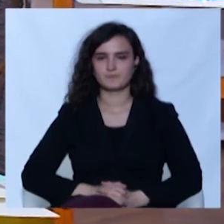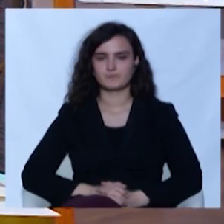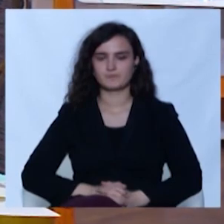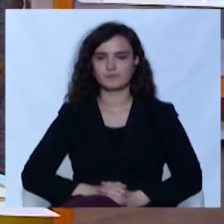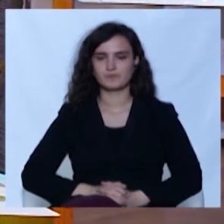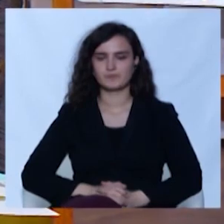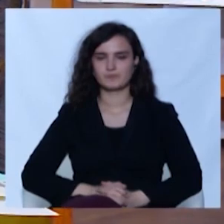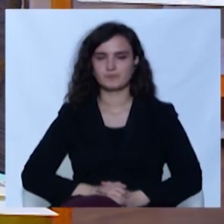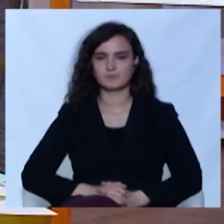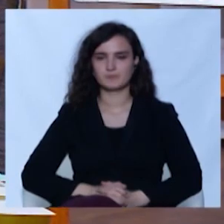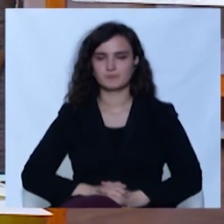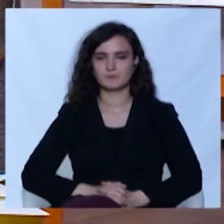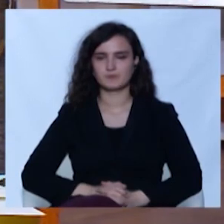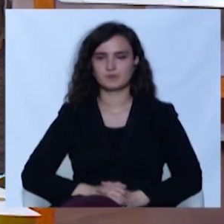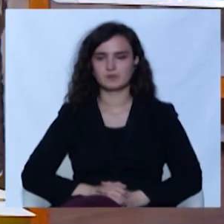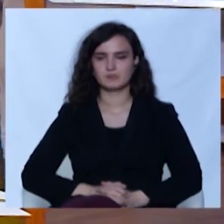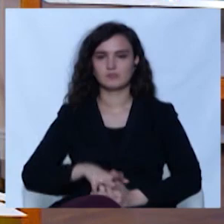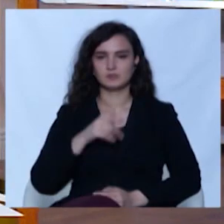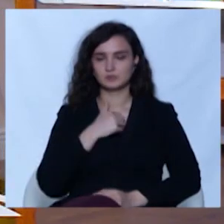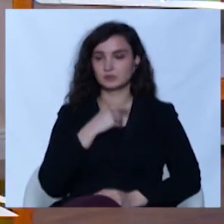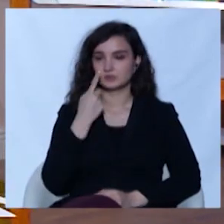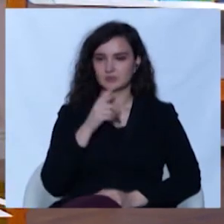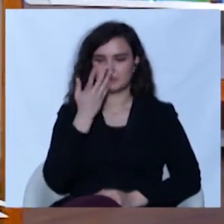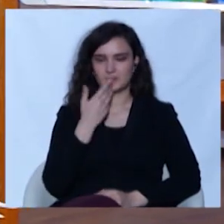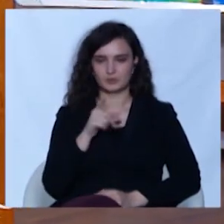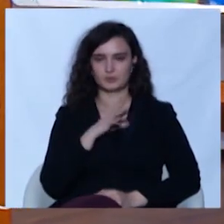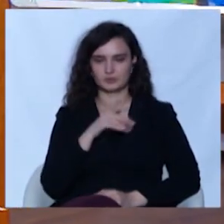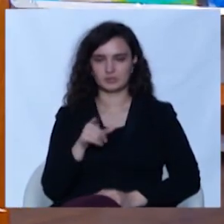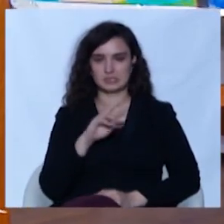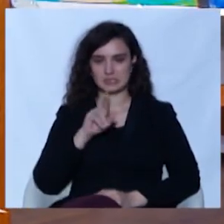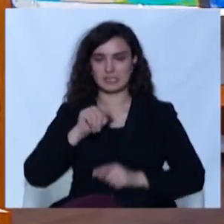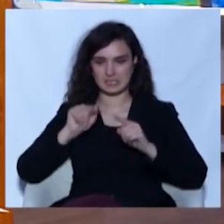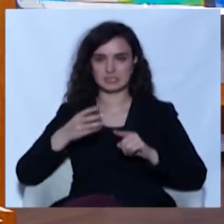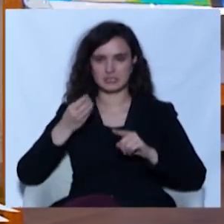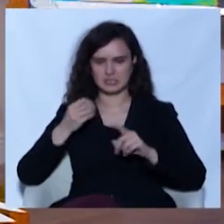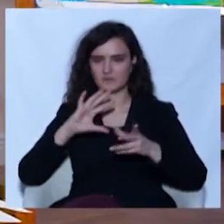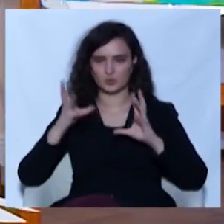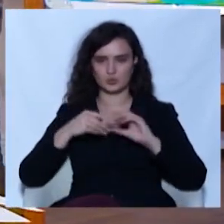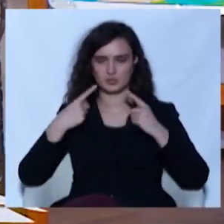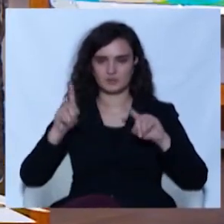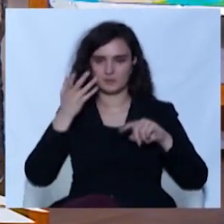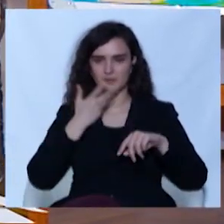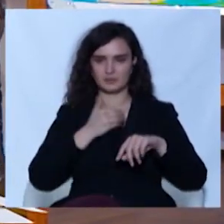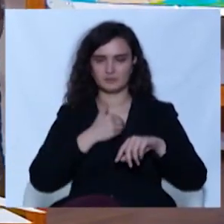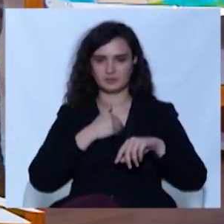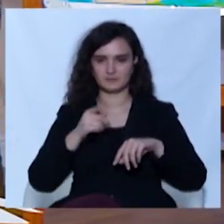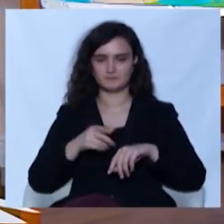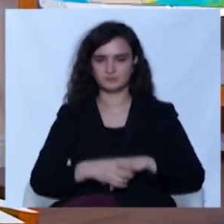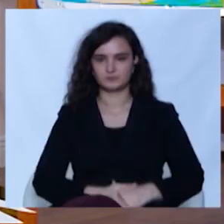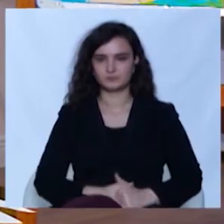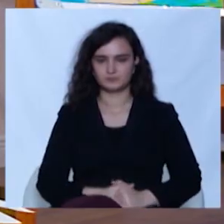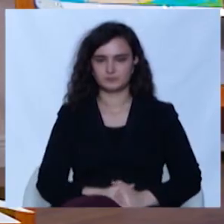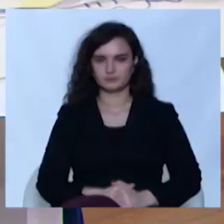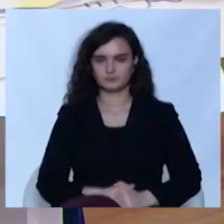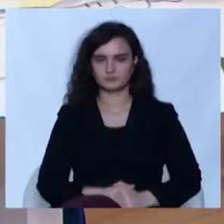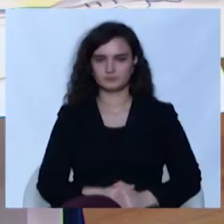Ай, эсминдеро ак схвапери кондес. Да эски десу схвапери кондес ак